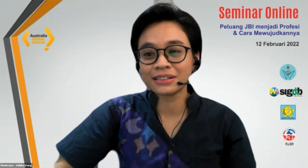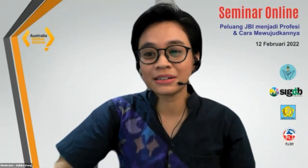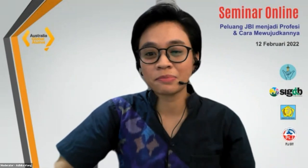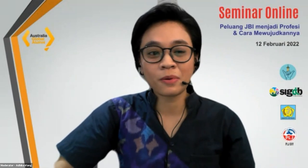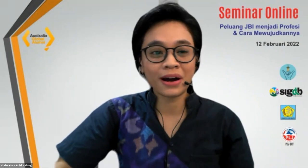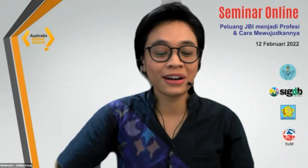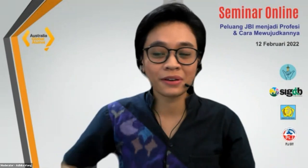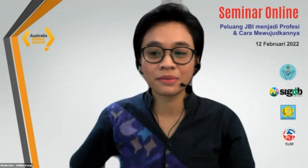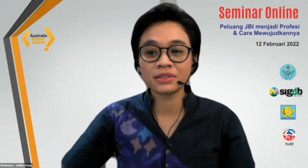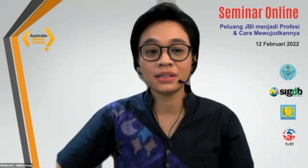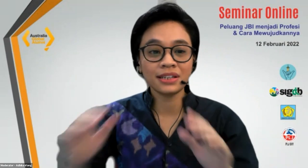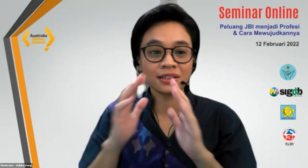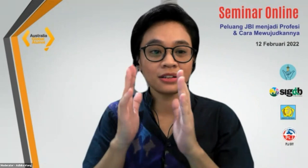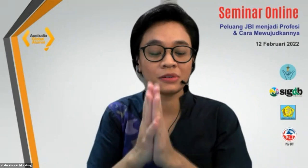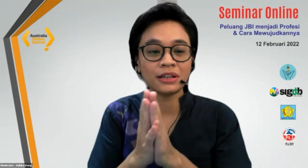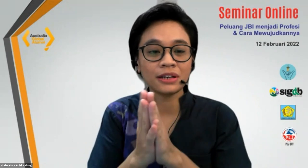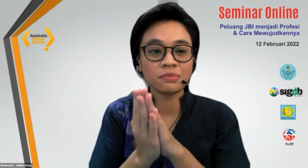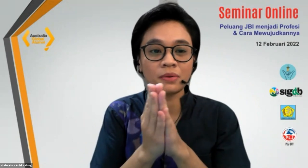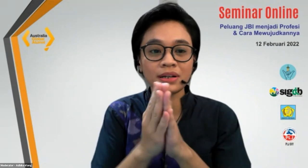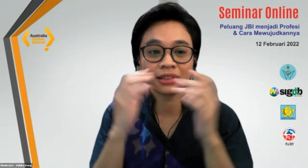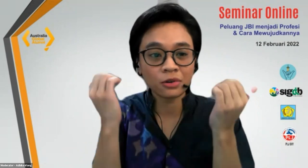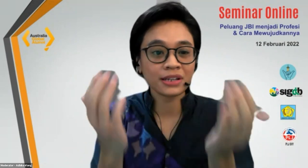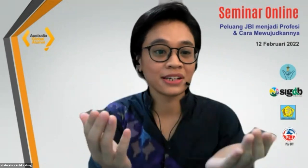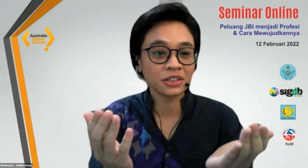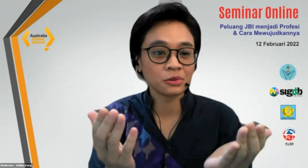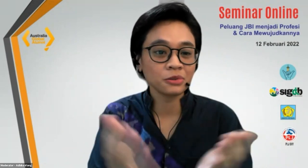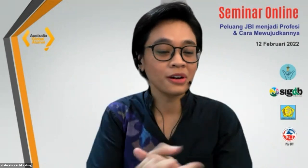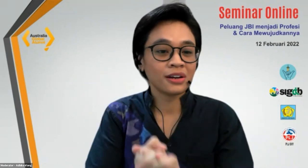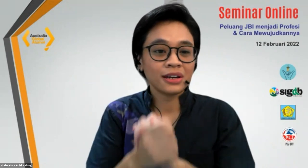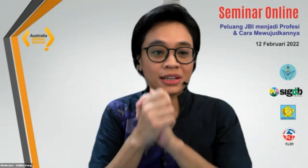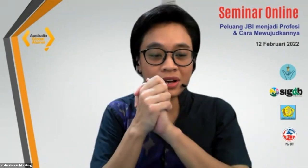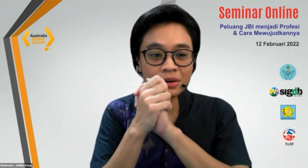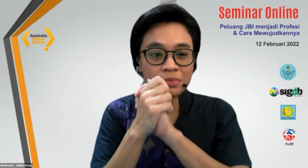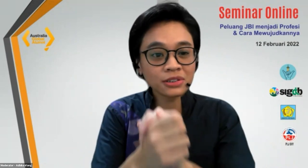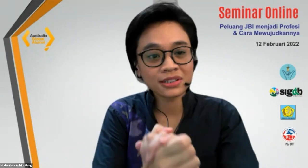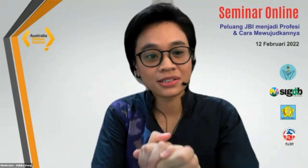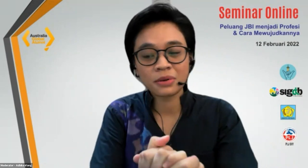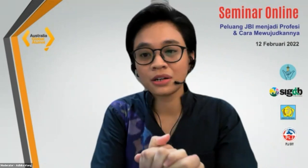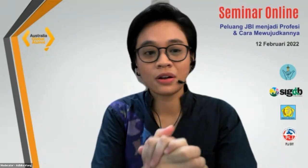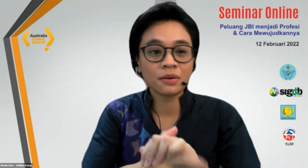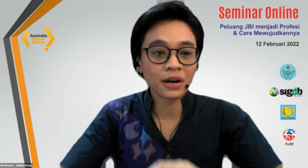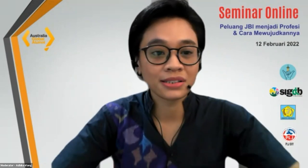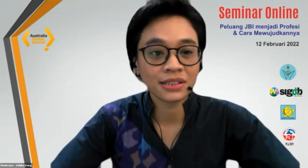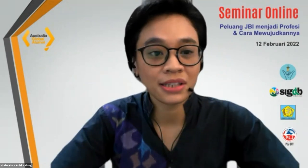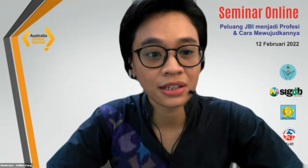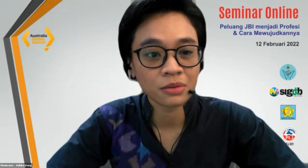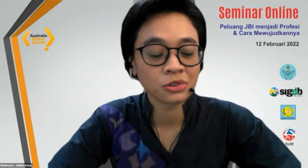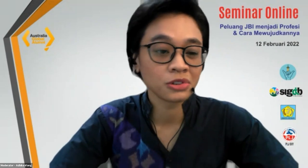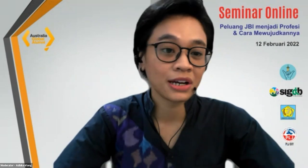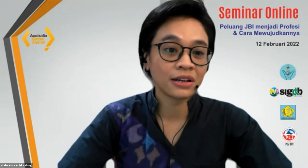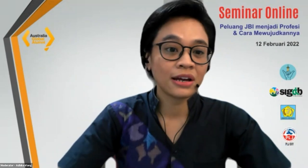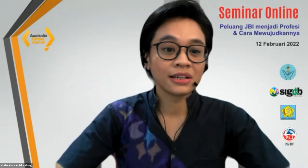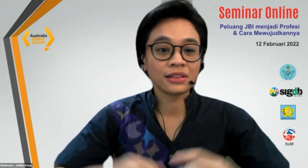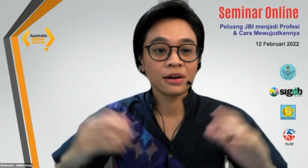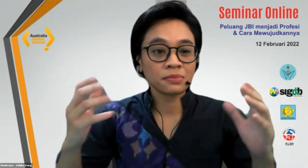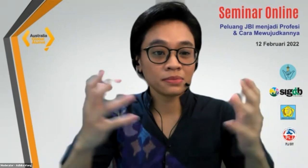saya kembalikan ke pewarna atau MC jadi kita selalu ingat bahwa kita mulai saja dulu kita bangun kerjasama dan kolaborasi kita